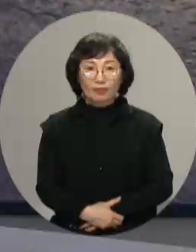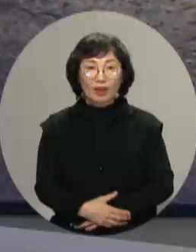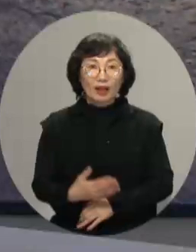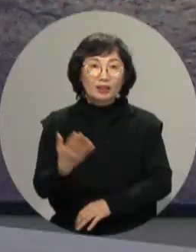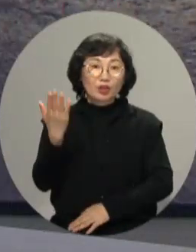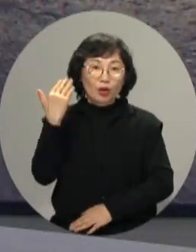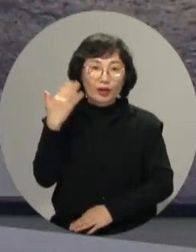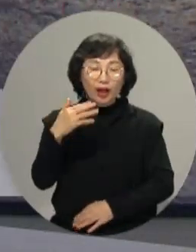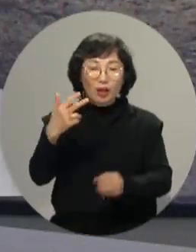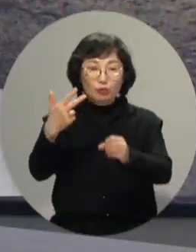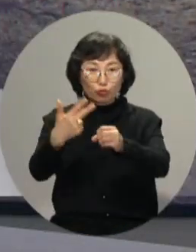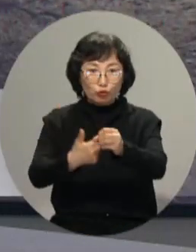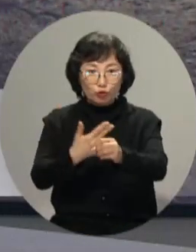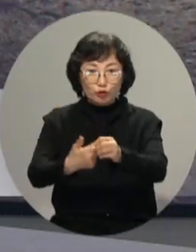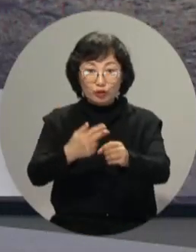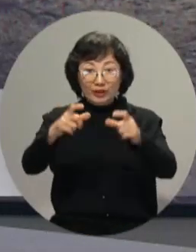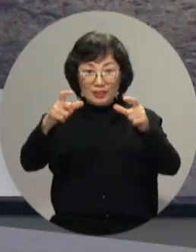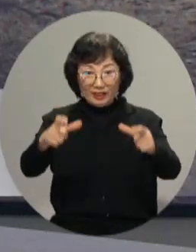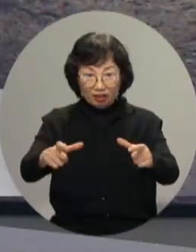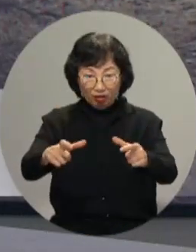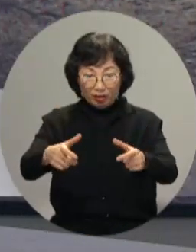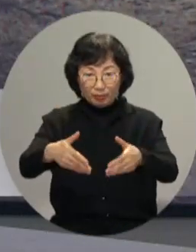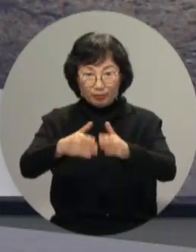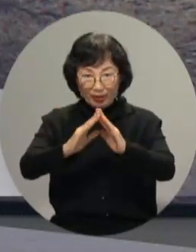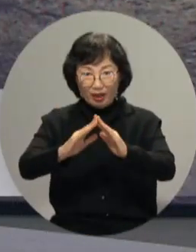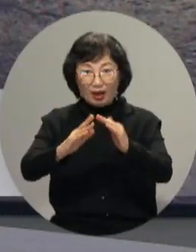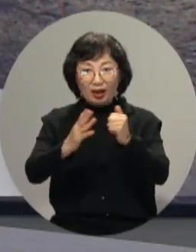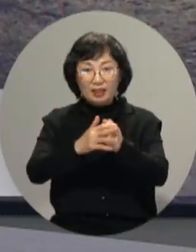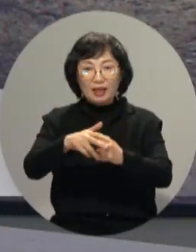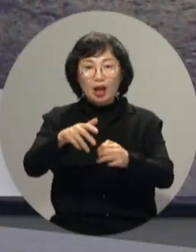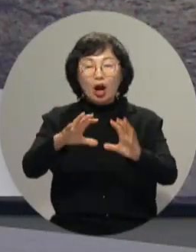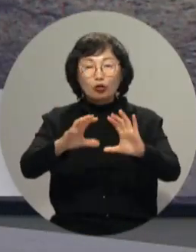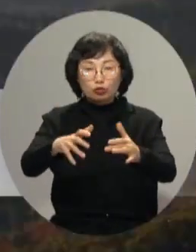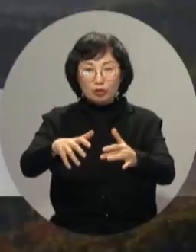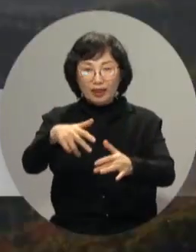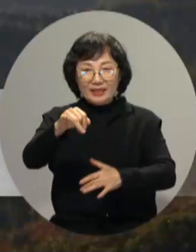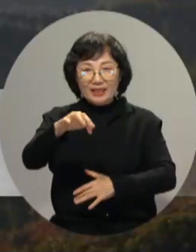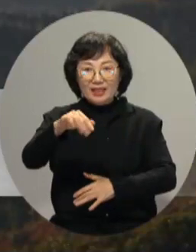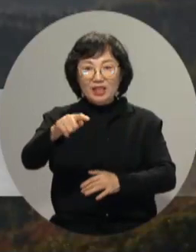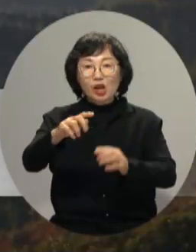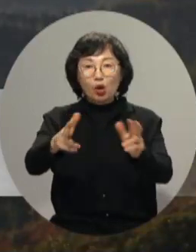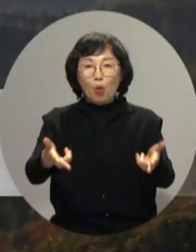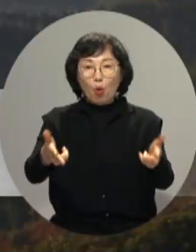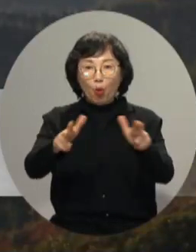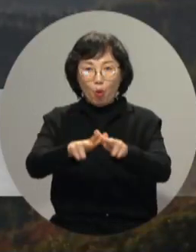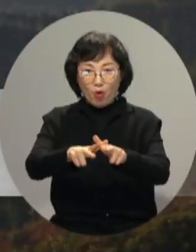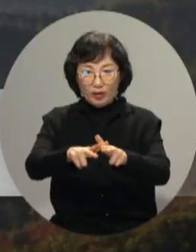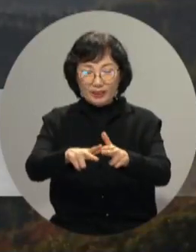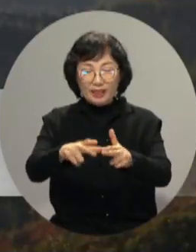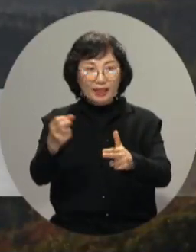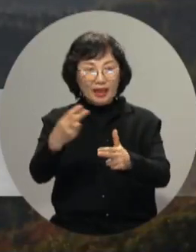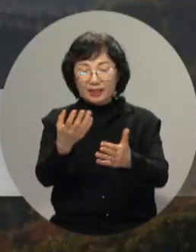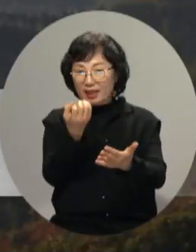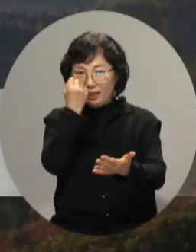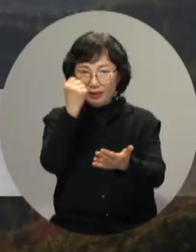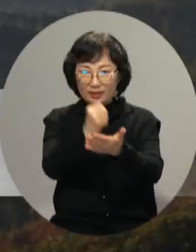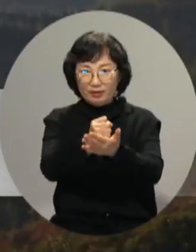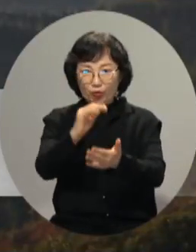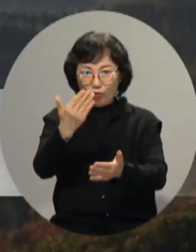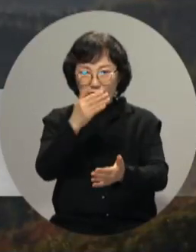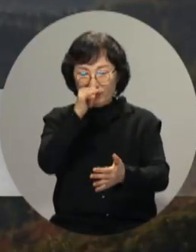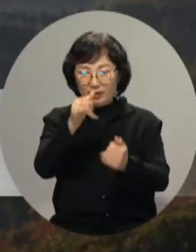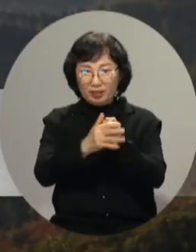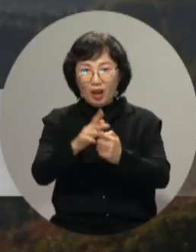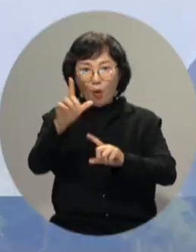지난 무주에 조성된 지질 공원이 국가 지질공원 재인증을 획득했습니다 전북 자치도는 제 29차